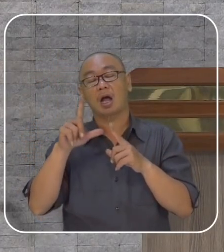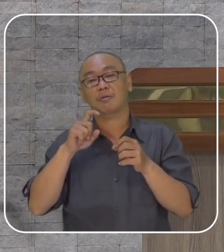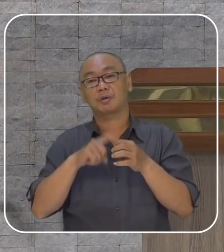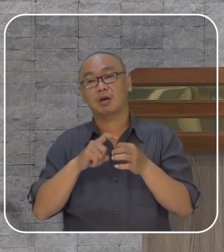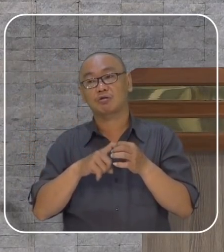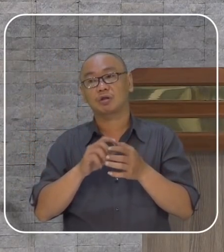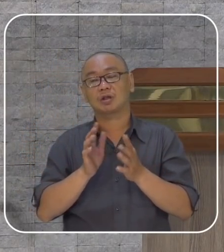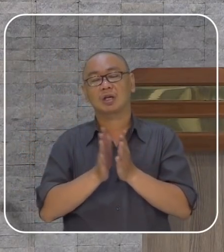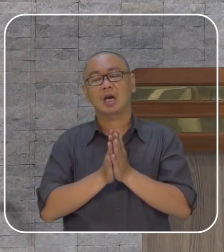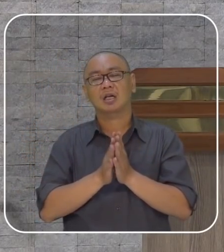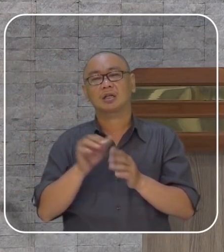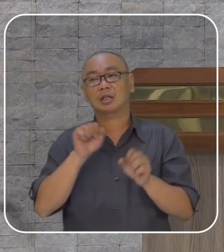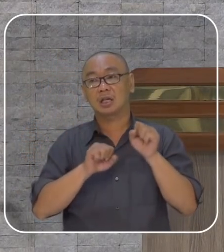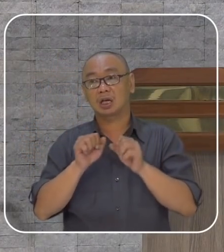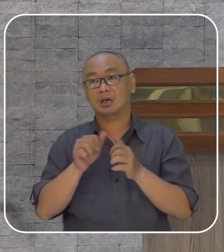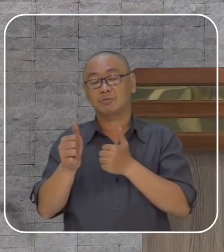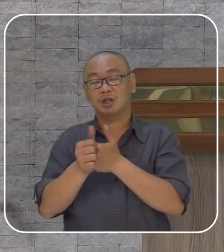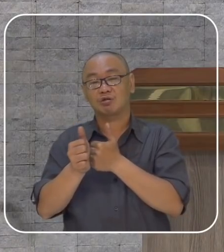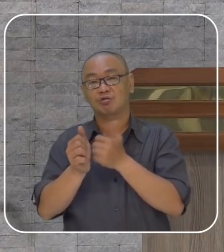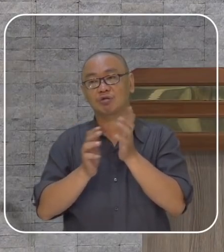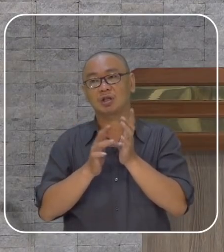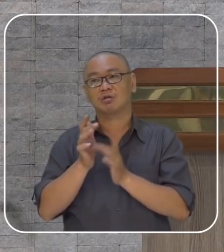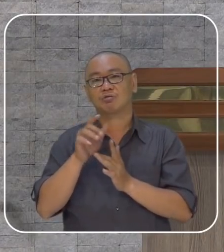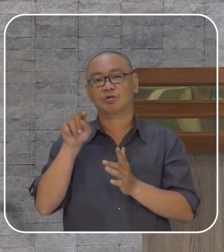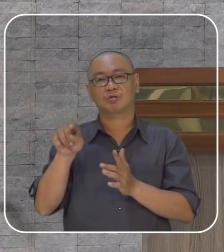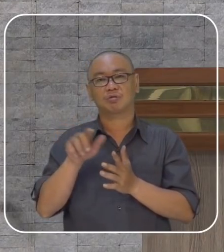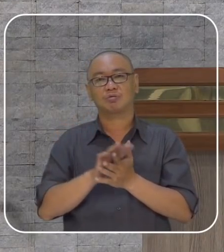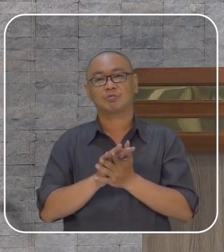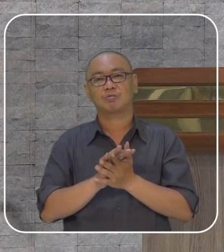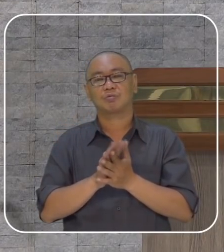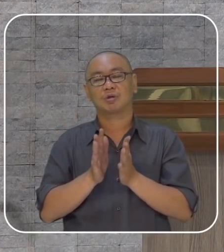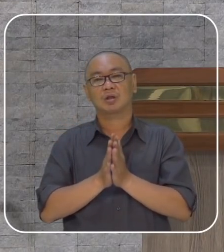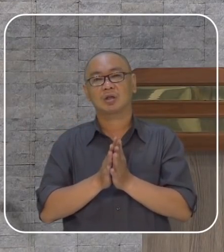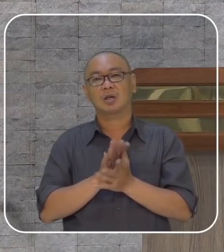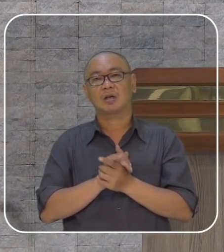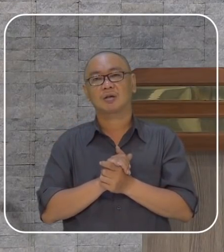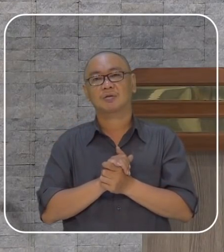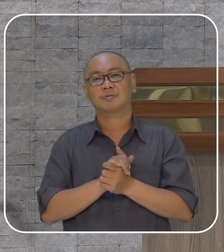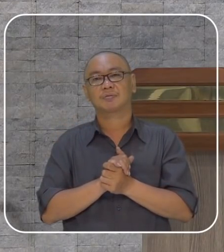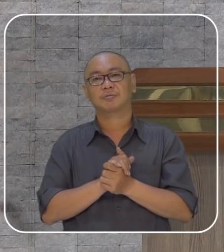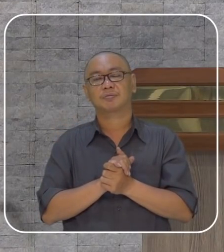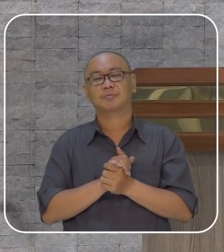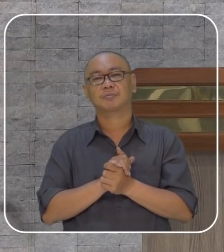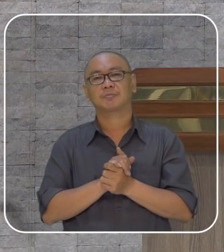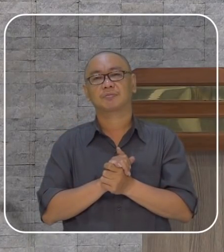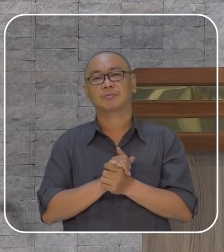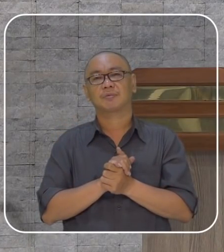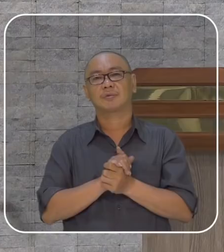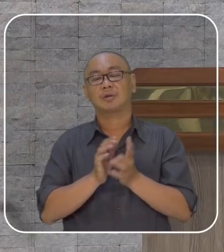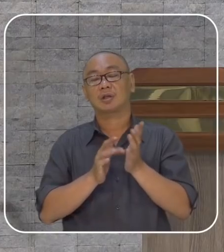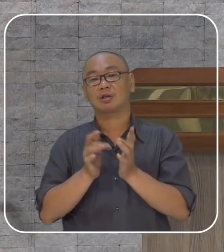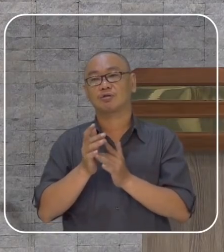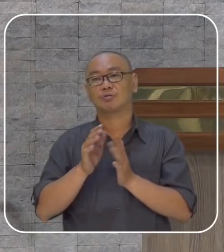dengan tindakan mengikut Yesus itu. Dengan kata lain, bahwa Yesus